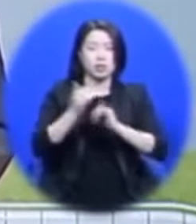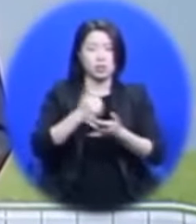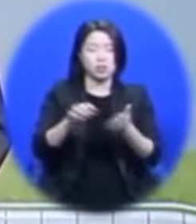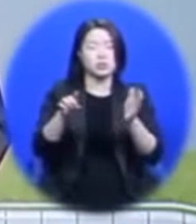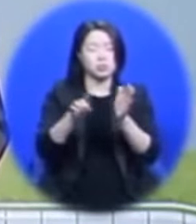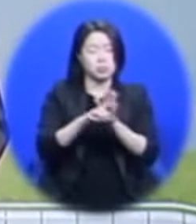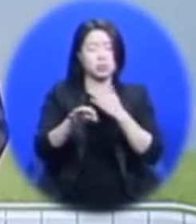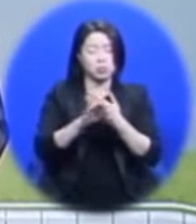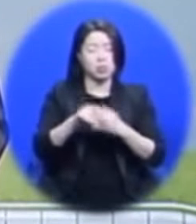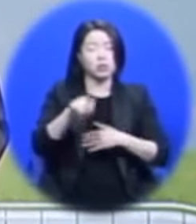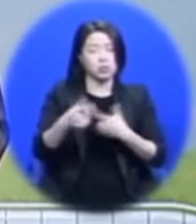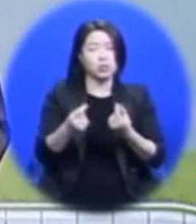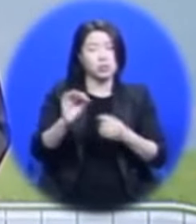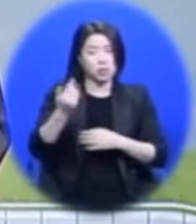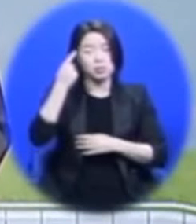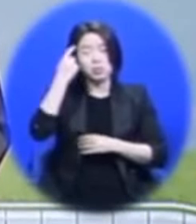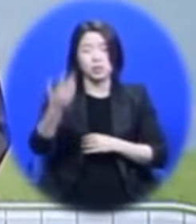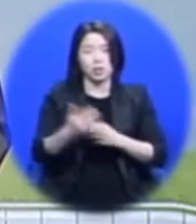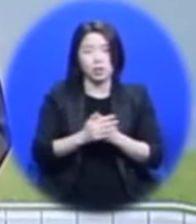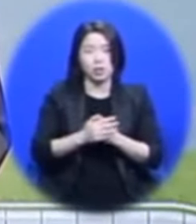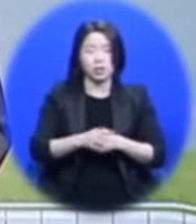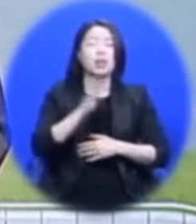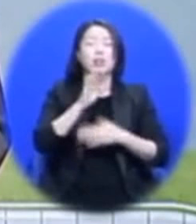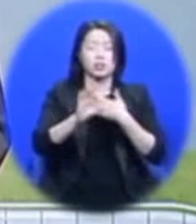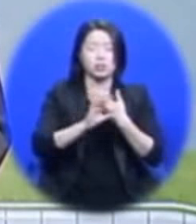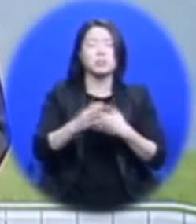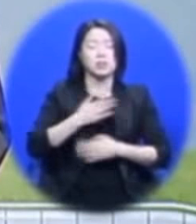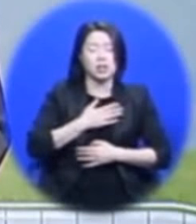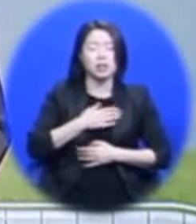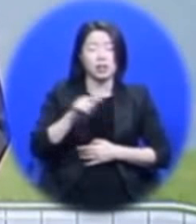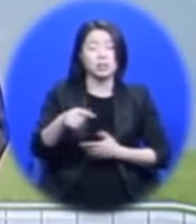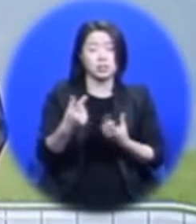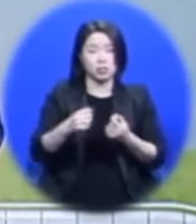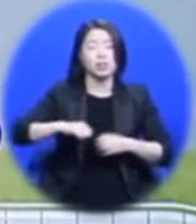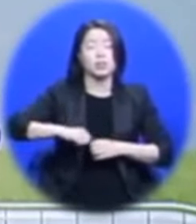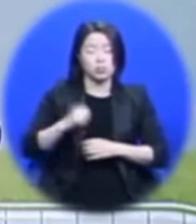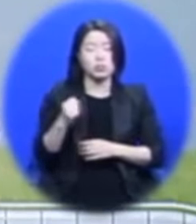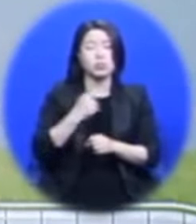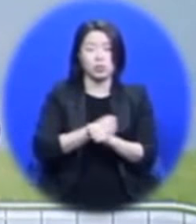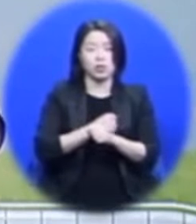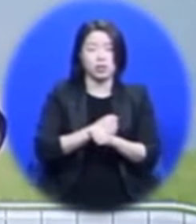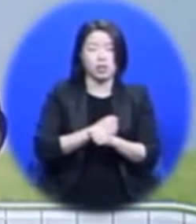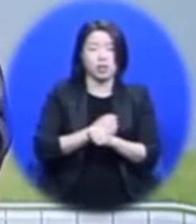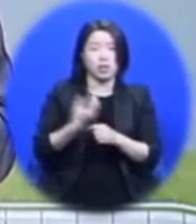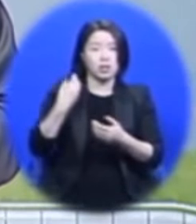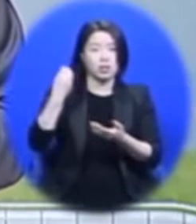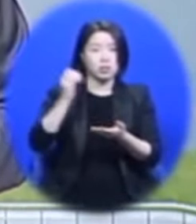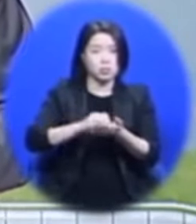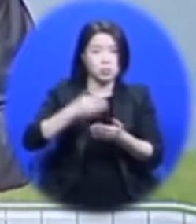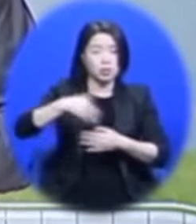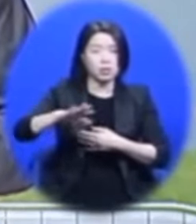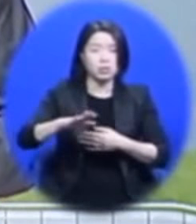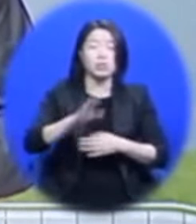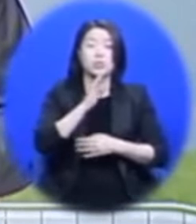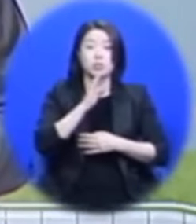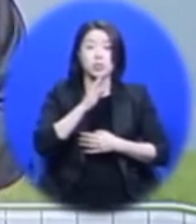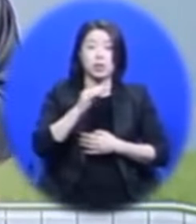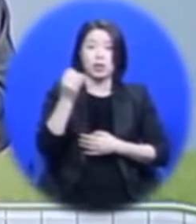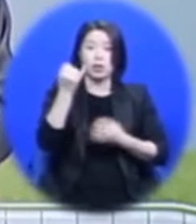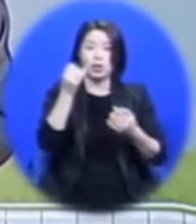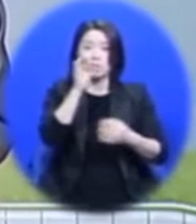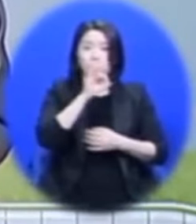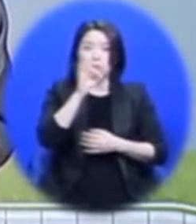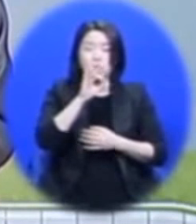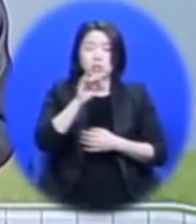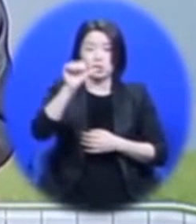그래야 됩니까? 그러면 제가 그렇게 하겠습니다. 그렇게 하고는 돌아가서 진짜 돼지 다섯 마리를 그